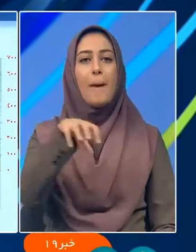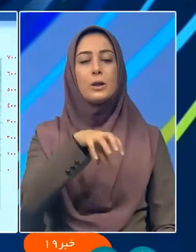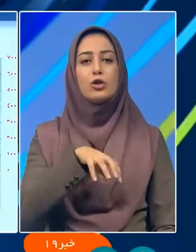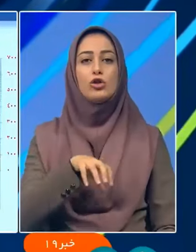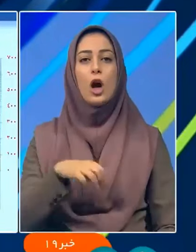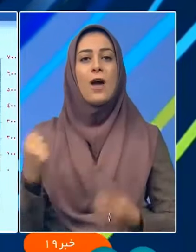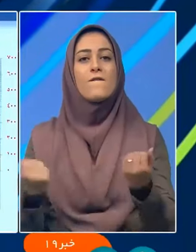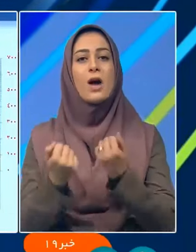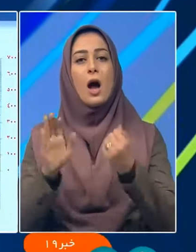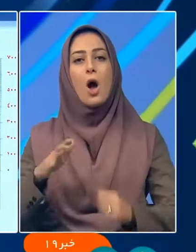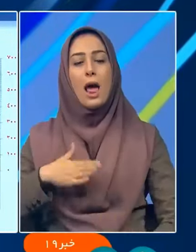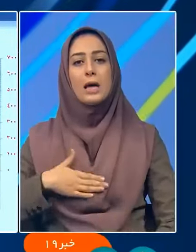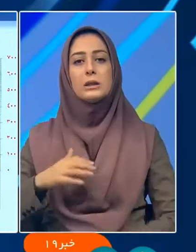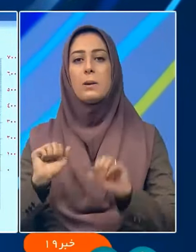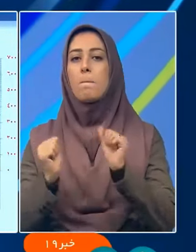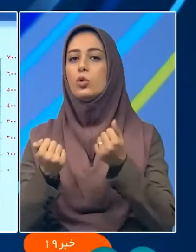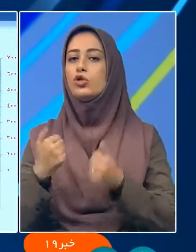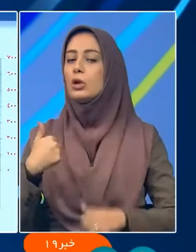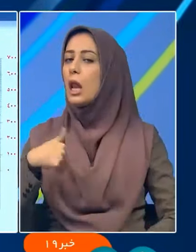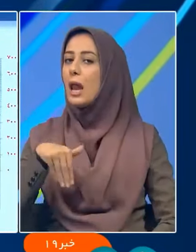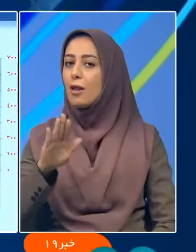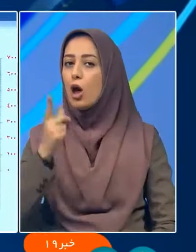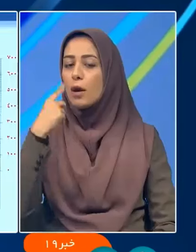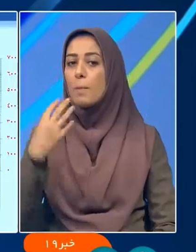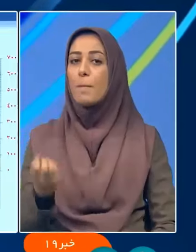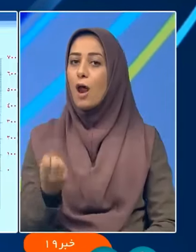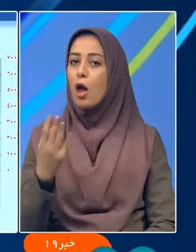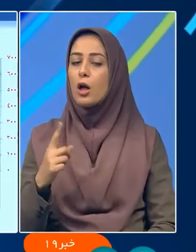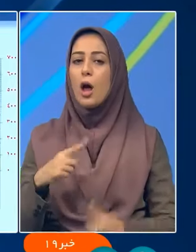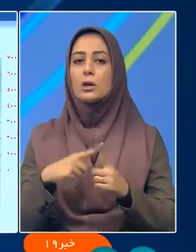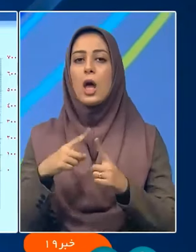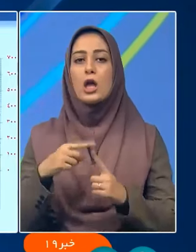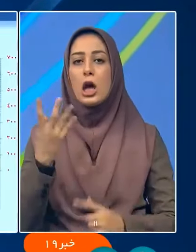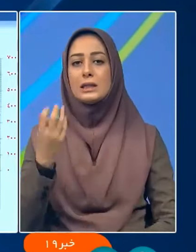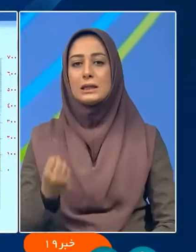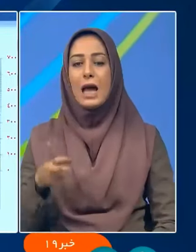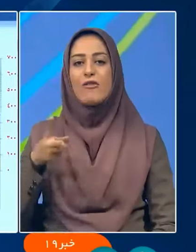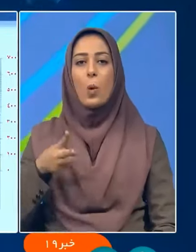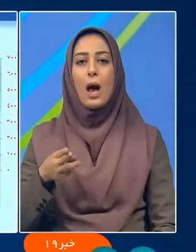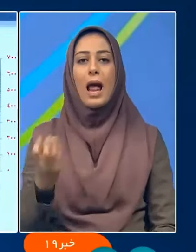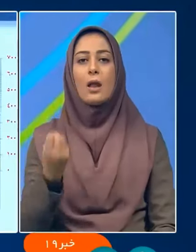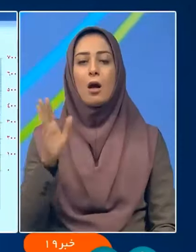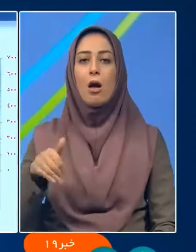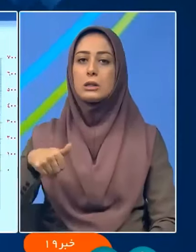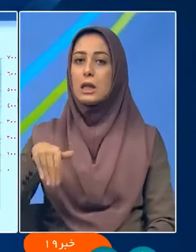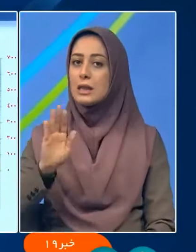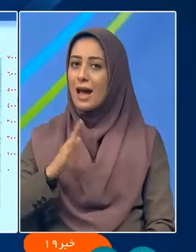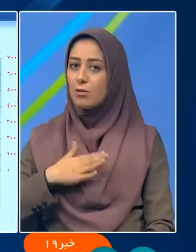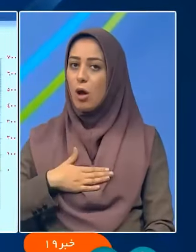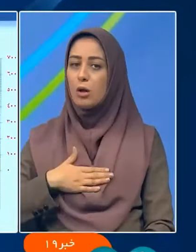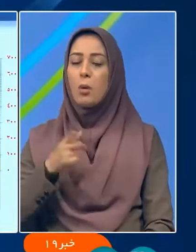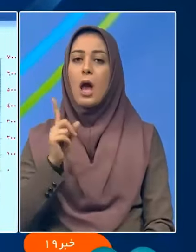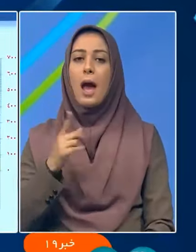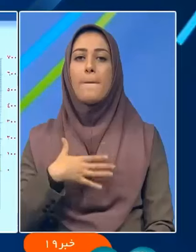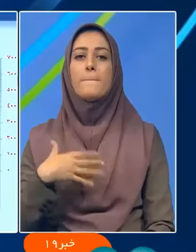استانهای شمالی ما افت فشار گاز یا خدای نکرده قطع گاز نداشتیم، اما لازم هست که هموطنان